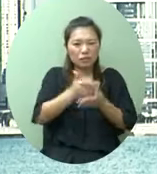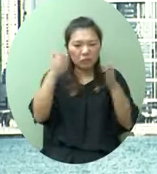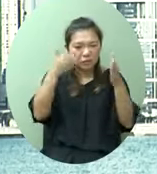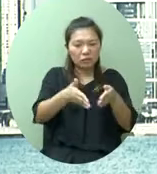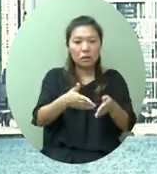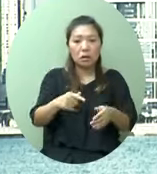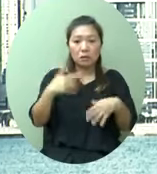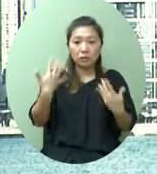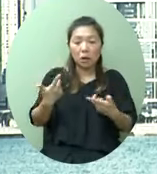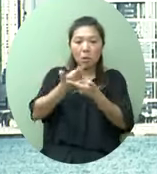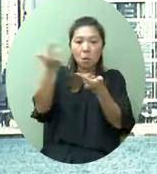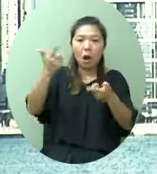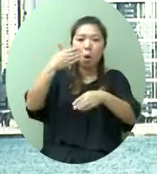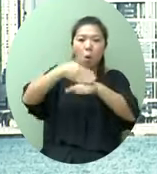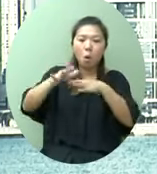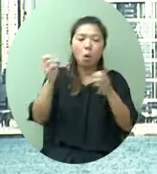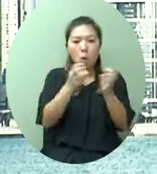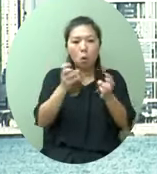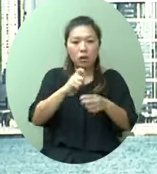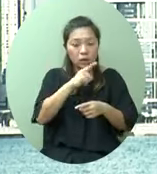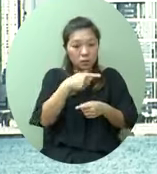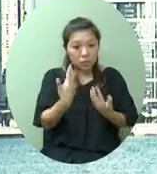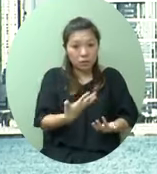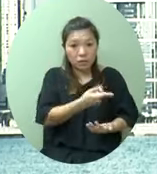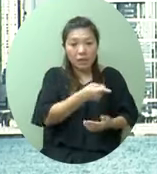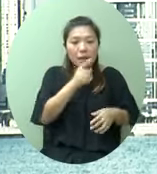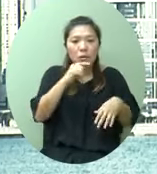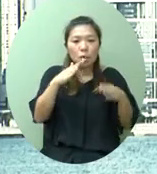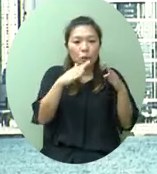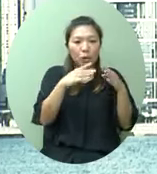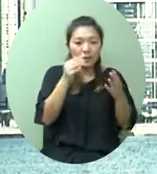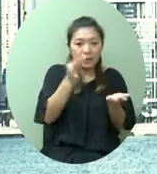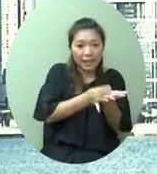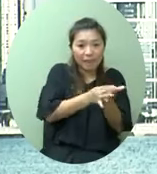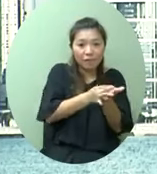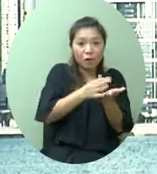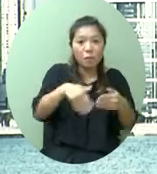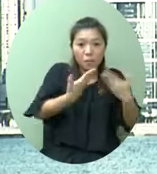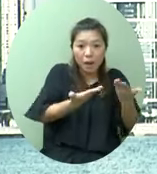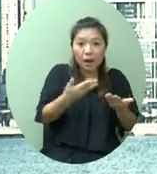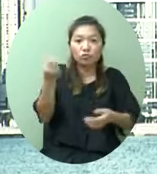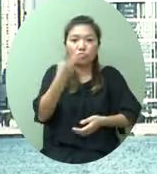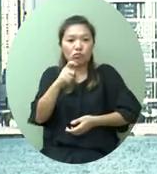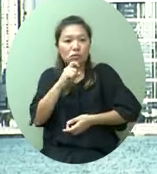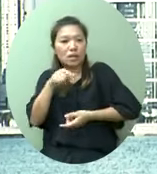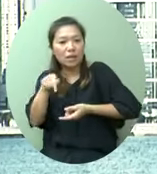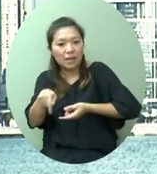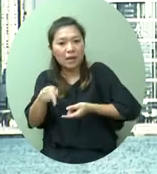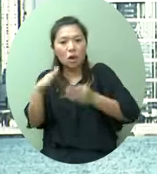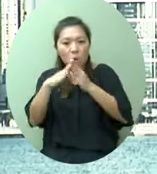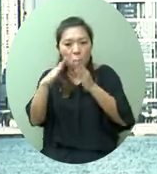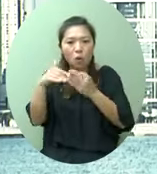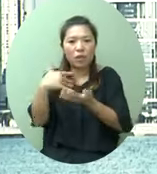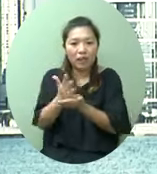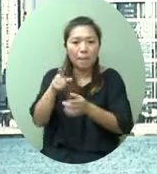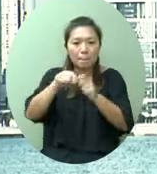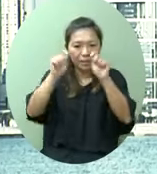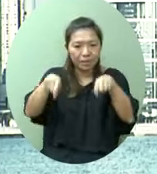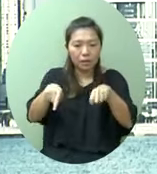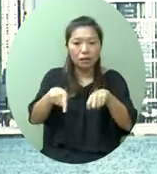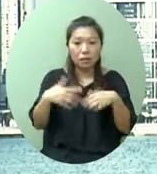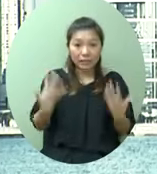係同未來香港嘅房屋同埋土地供應啦。今日當然唔會預先公布關於施政報告